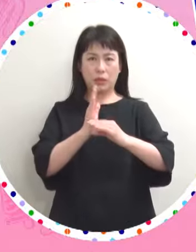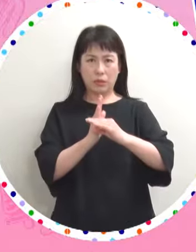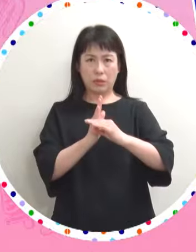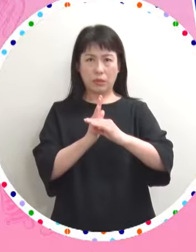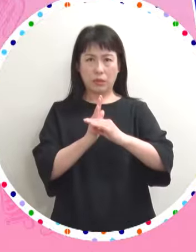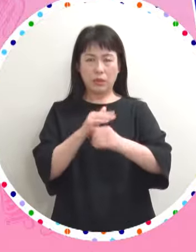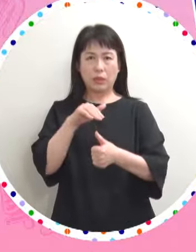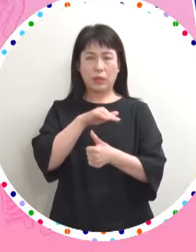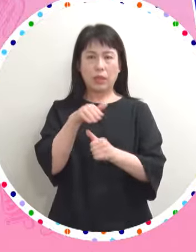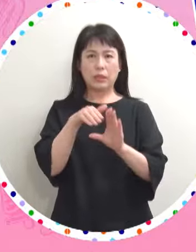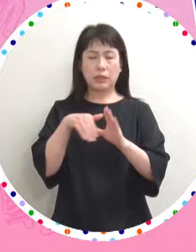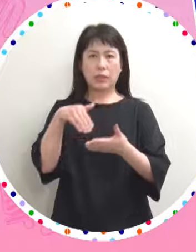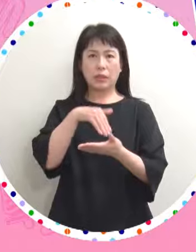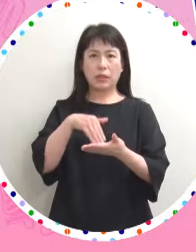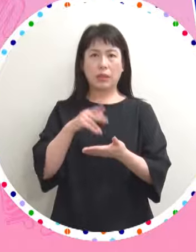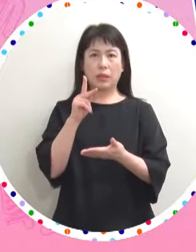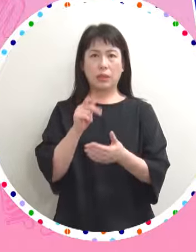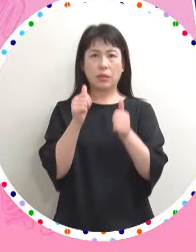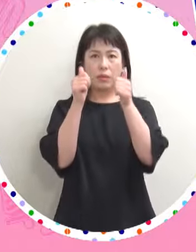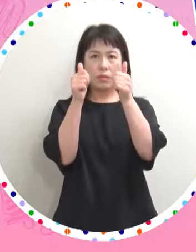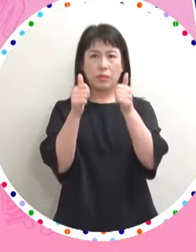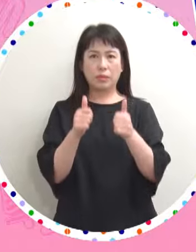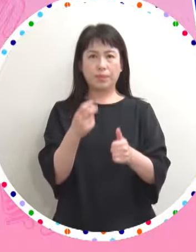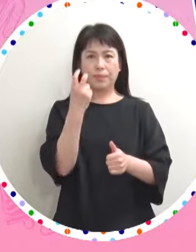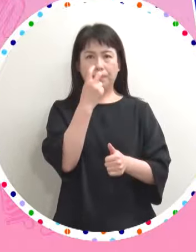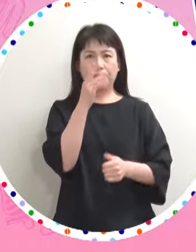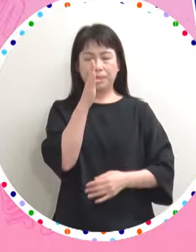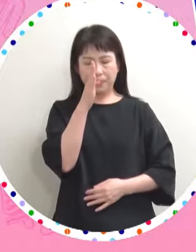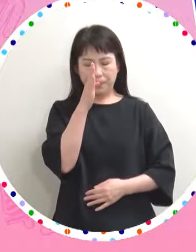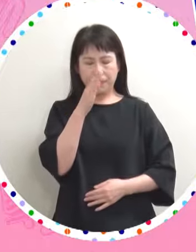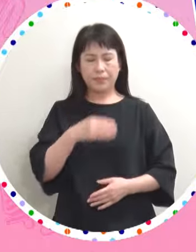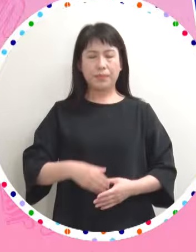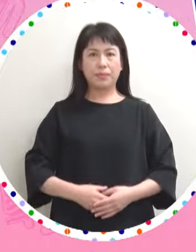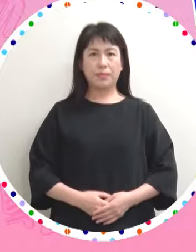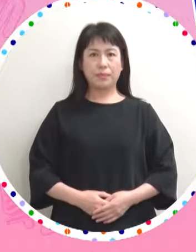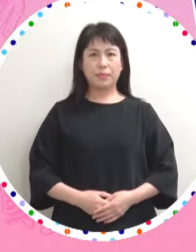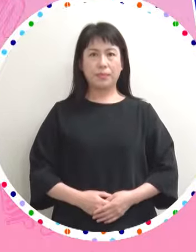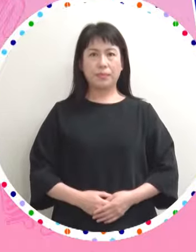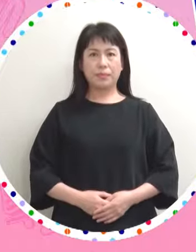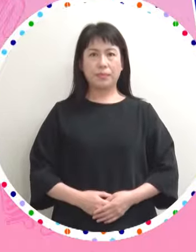ています。詳しくは愛知県会計課のウェブページをご確認ください。